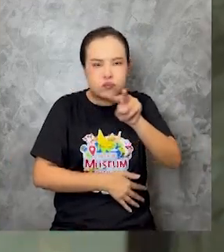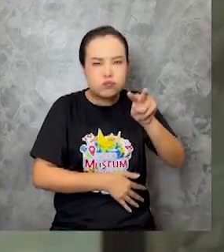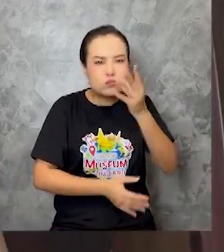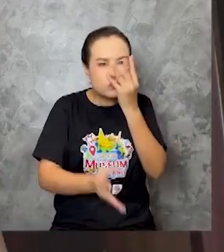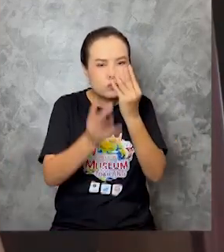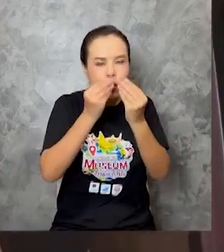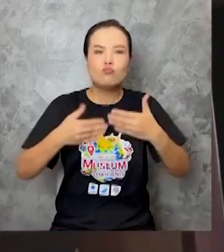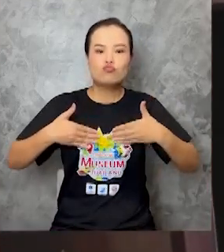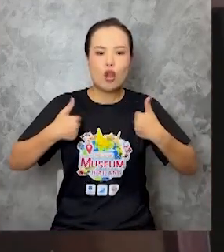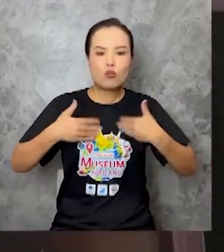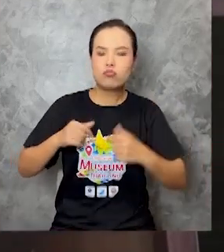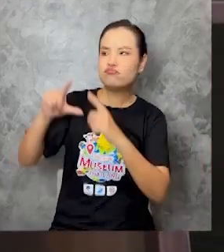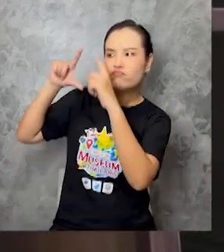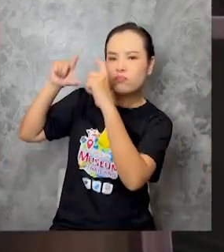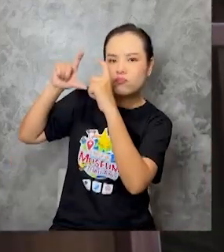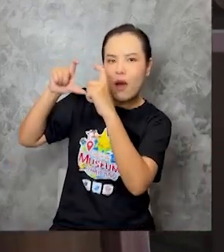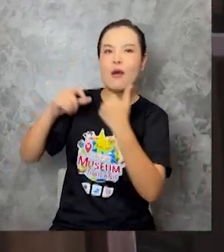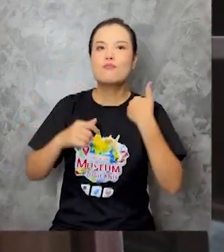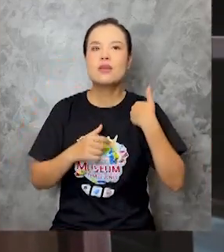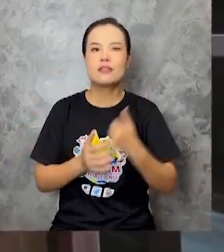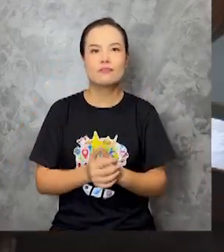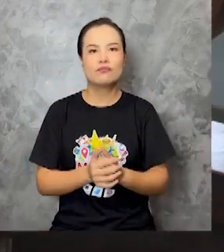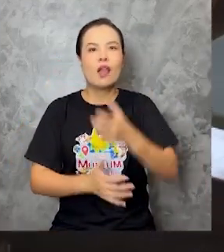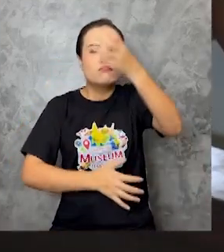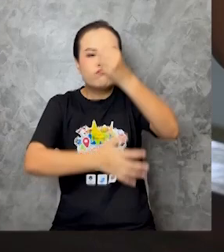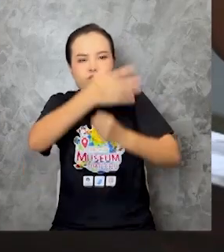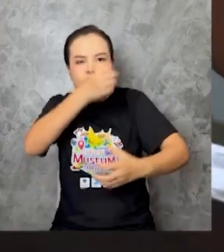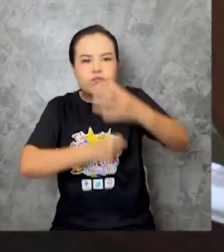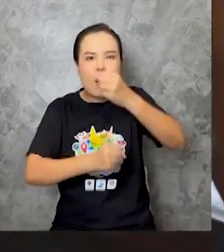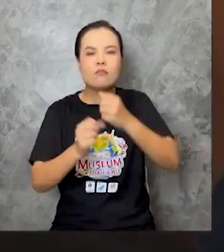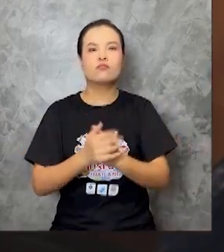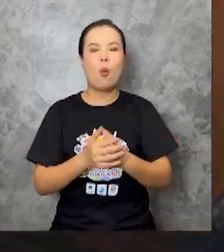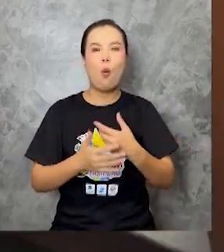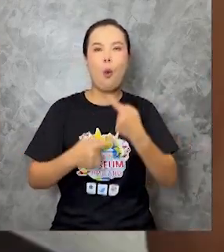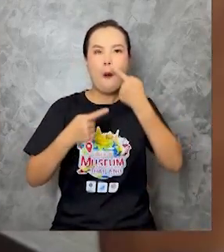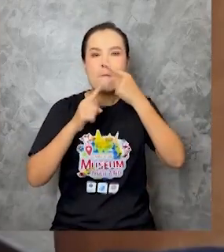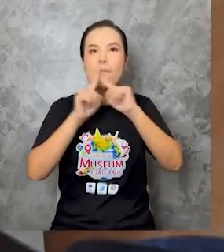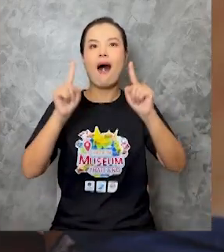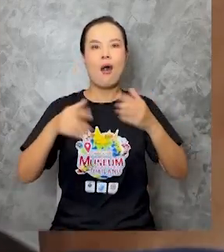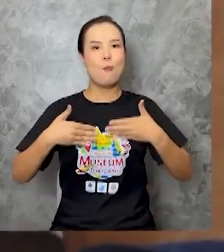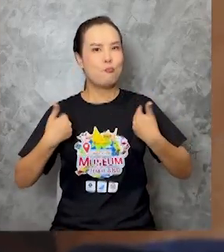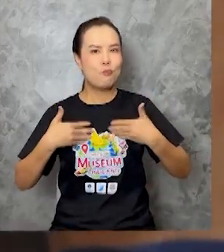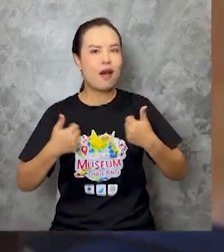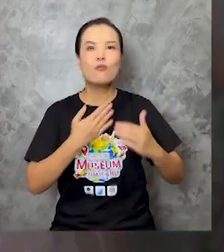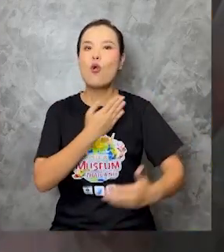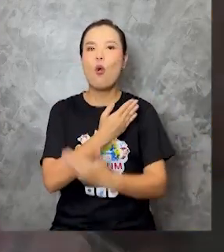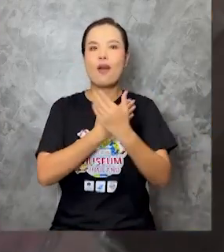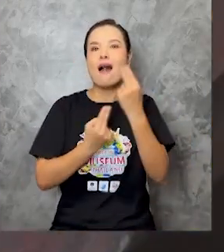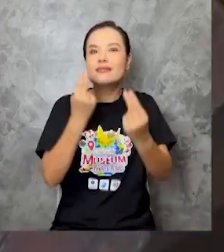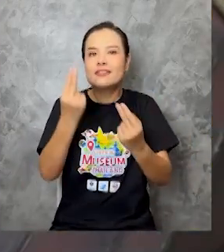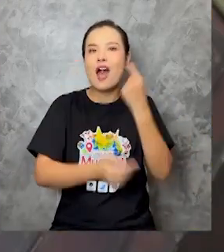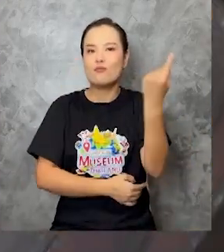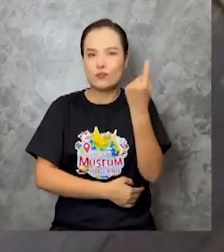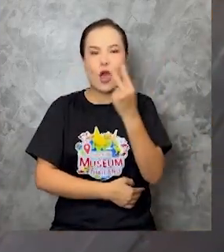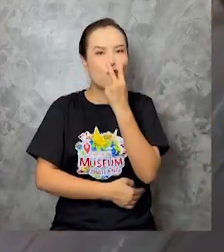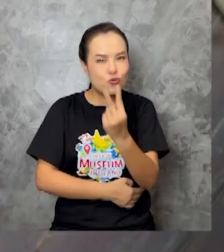าชมก็จะสนุกสนานถ่ายรูปกับหุ่นต่างๆมีการสาวมีดึงเล่นอะไรเงี้ยครับตื่นตาตื่นใจสำหรับเด็กถ้ามีโอกาส